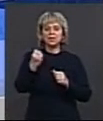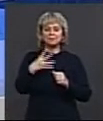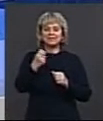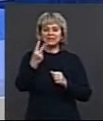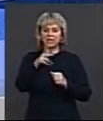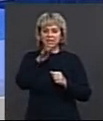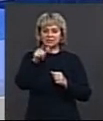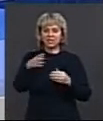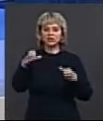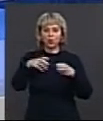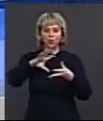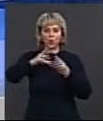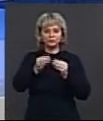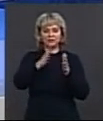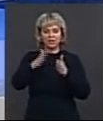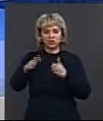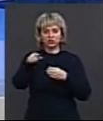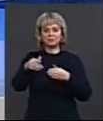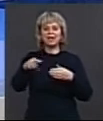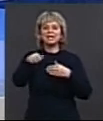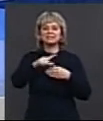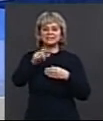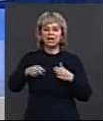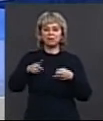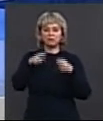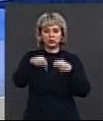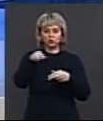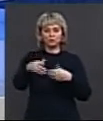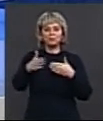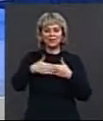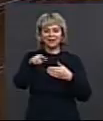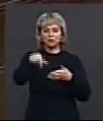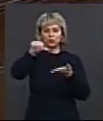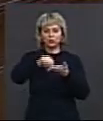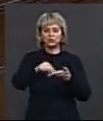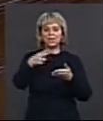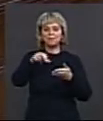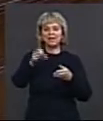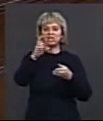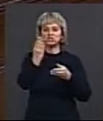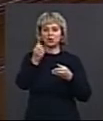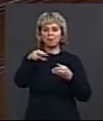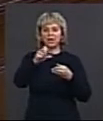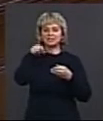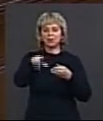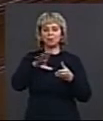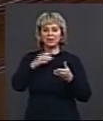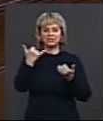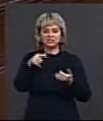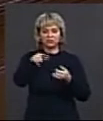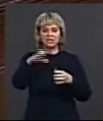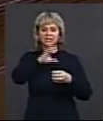И 13 лет колонии общего режима за терроризм и бандитизм. Приговор двум участникам банды Шамиля Басаева оглашен сегодня